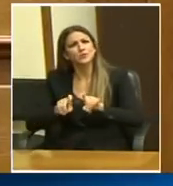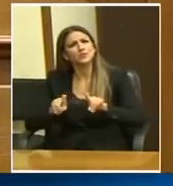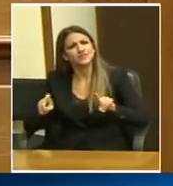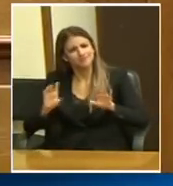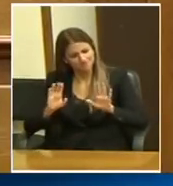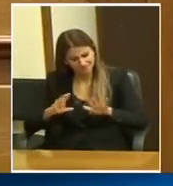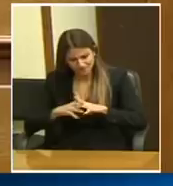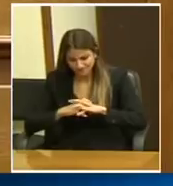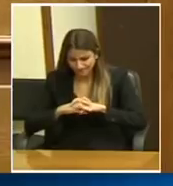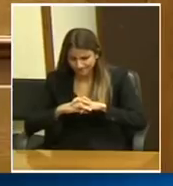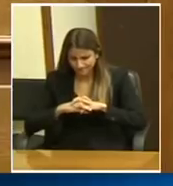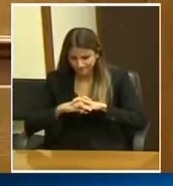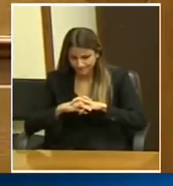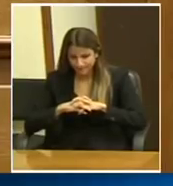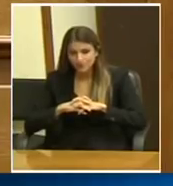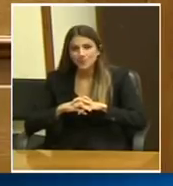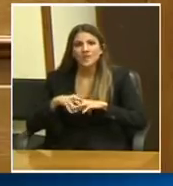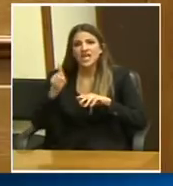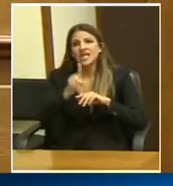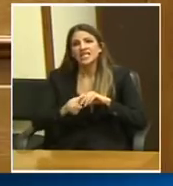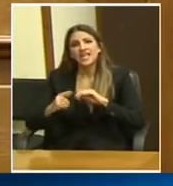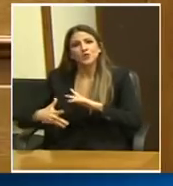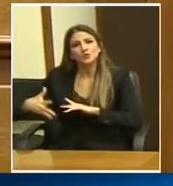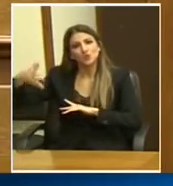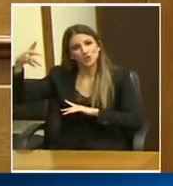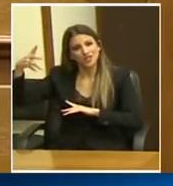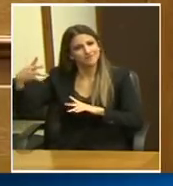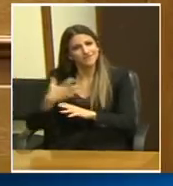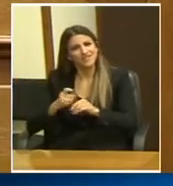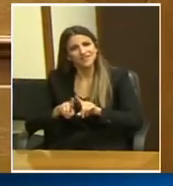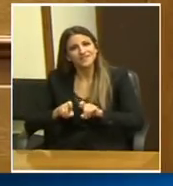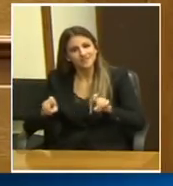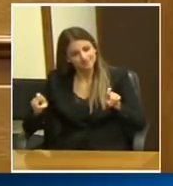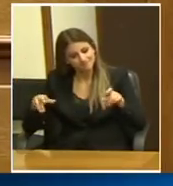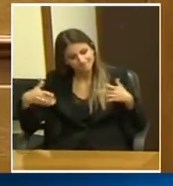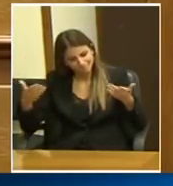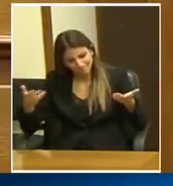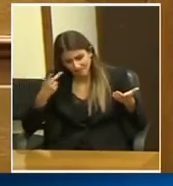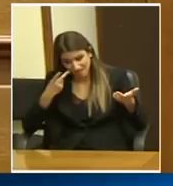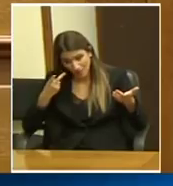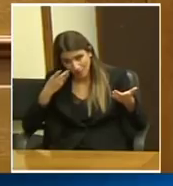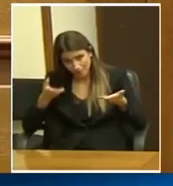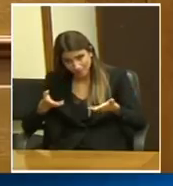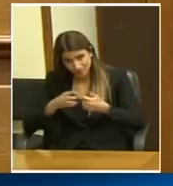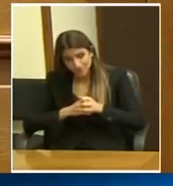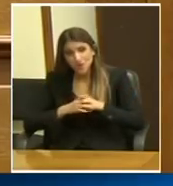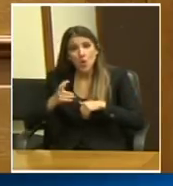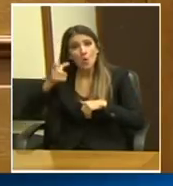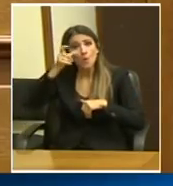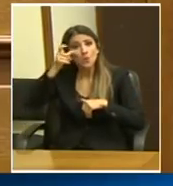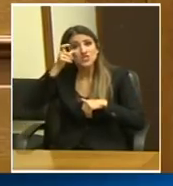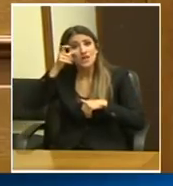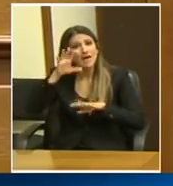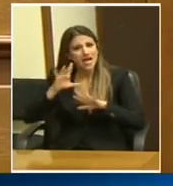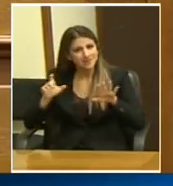προφανές. Ο κύριος Μητσοτάκης με τη στάση του κατάφερε να δικαιώσει ιστορικά και πολιτικά τον Αντώνη Σαμαρά, ο οποίος εκφράζοντας